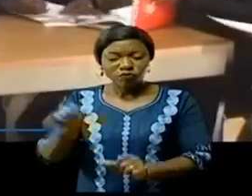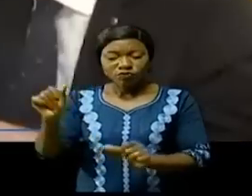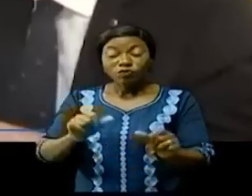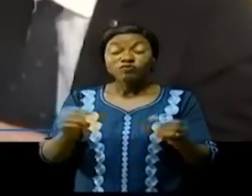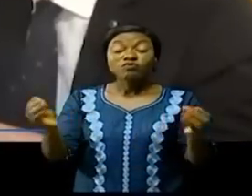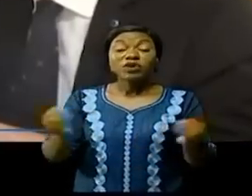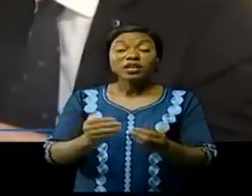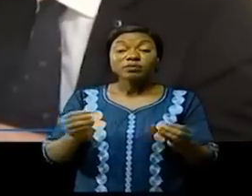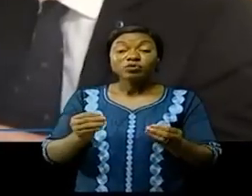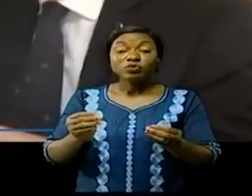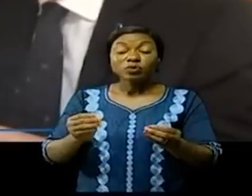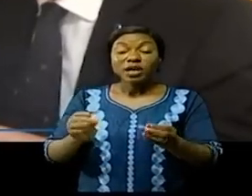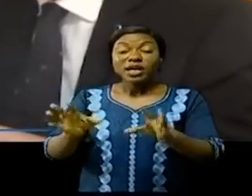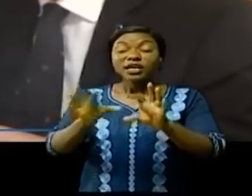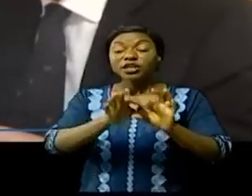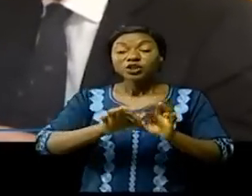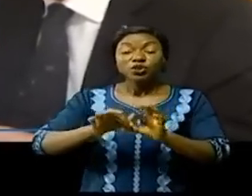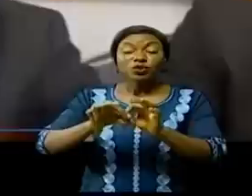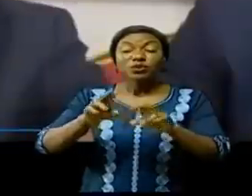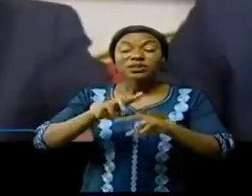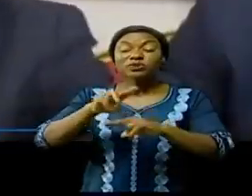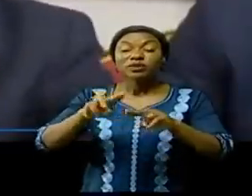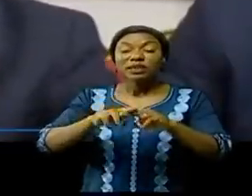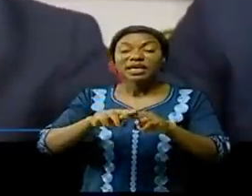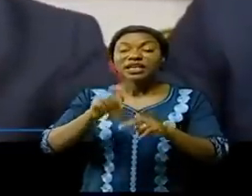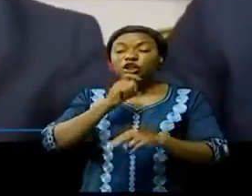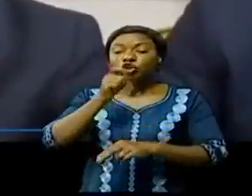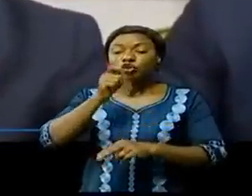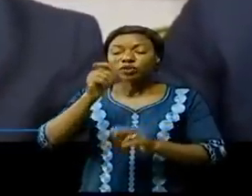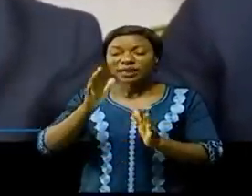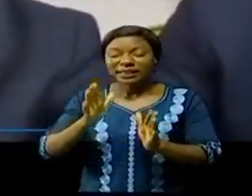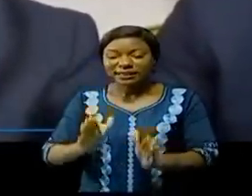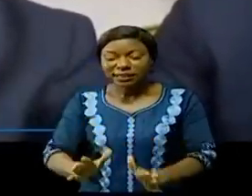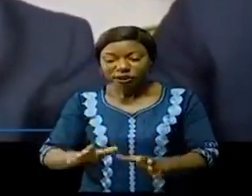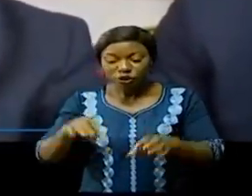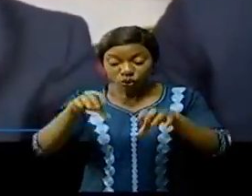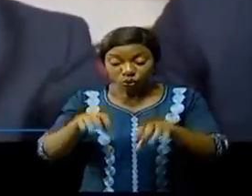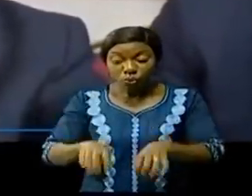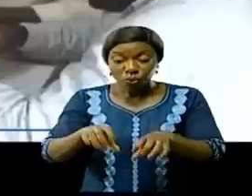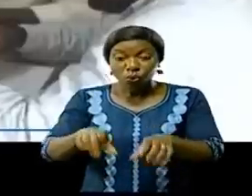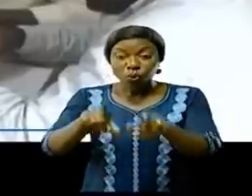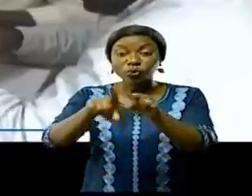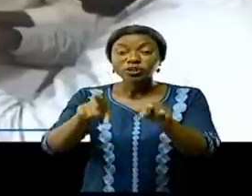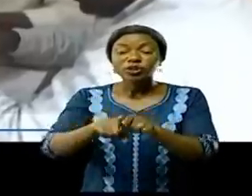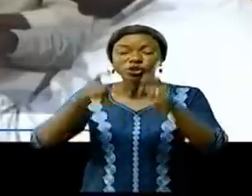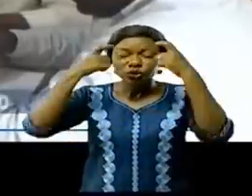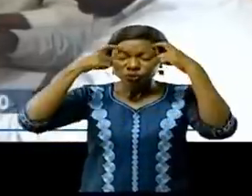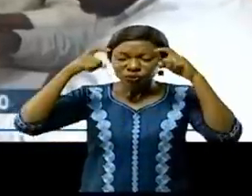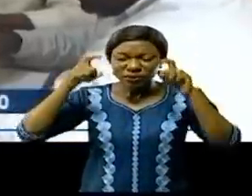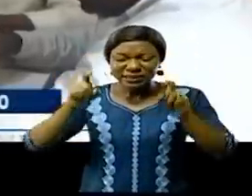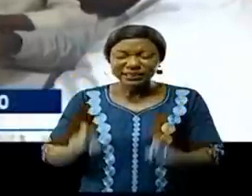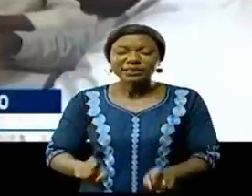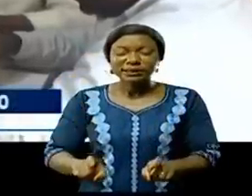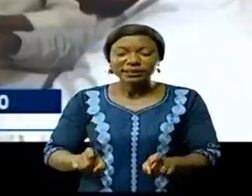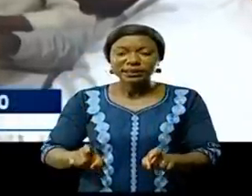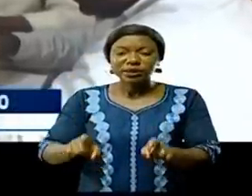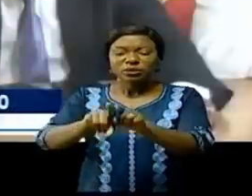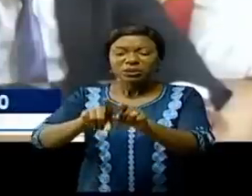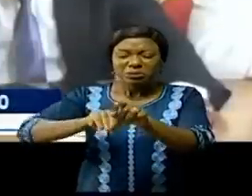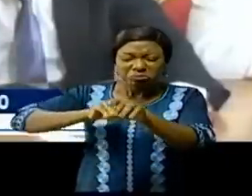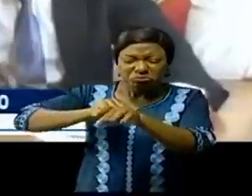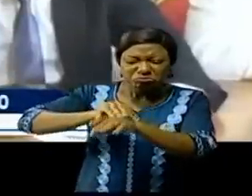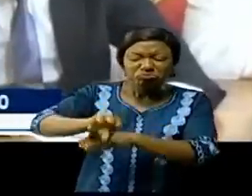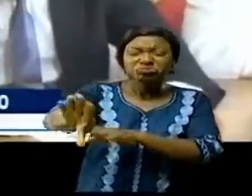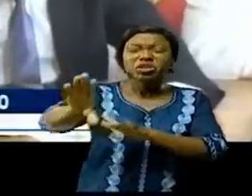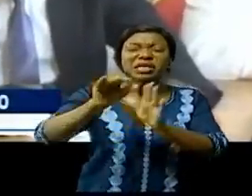Union nationale de la presse du Congo, découlent de l'autosaisine d'un cas de délit de presse dans une vidéo devenue virale sur les